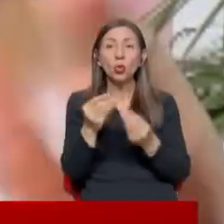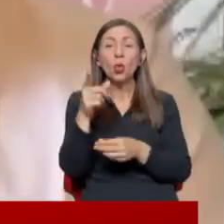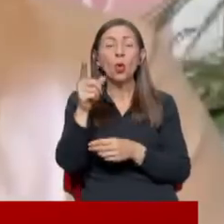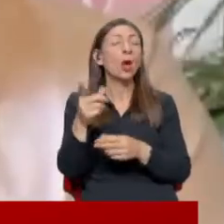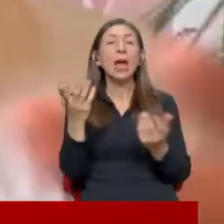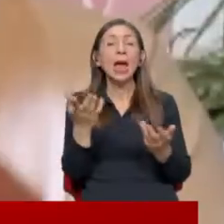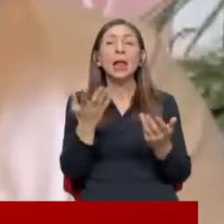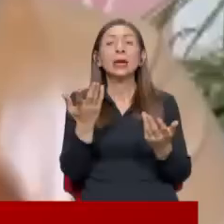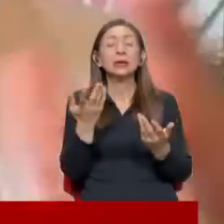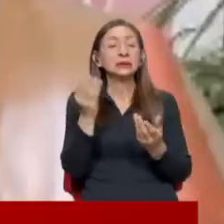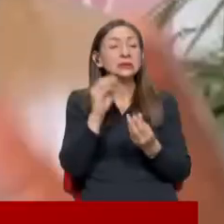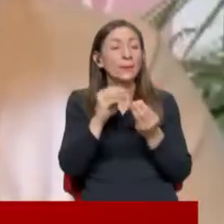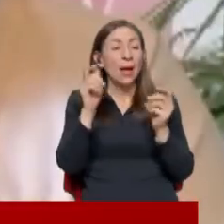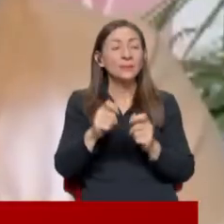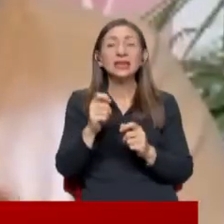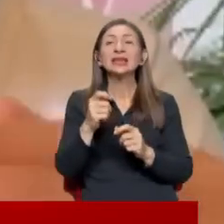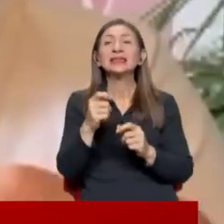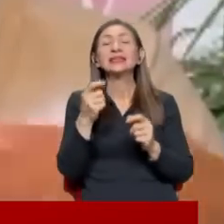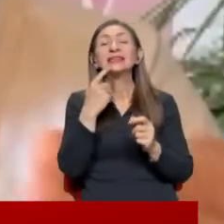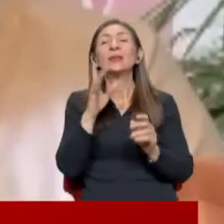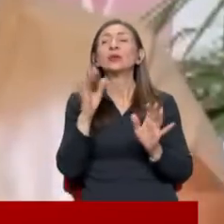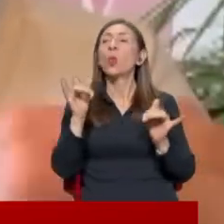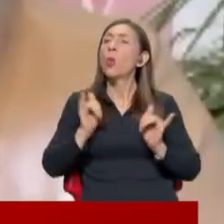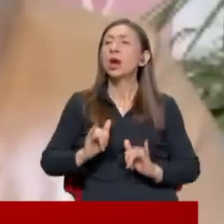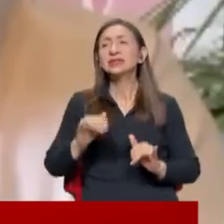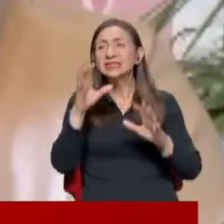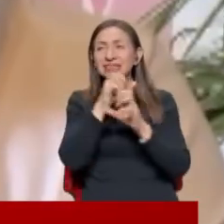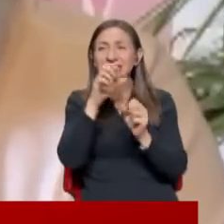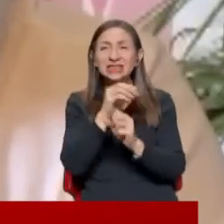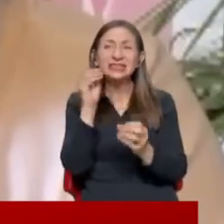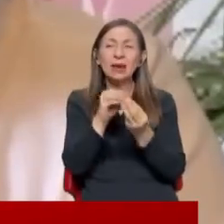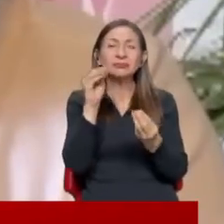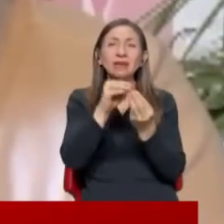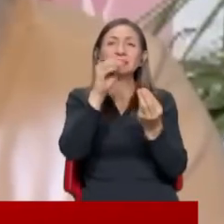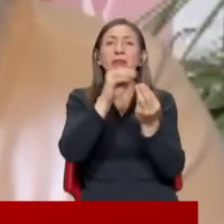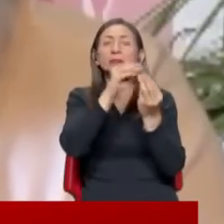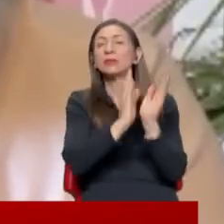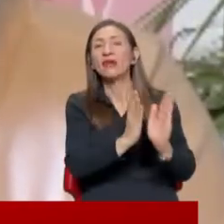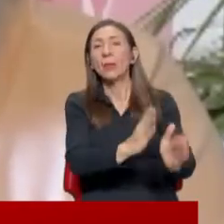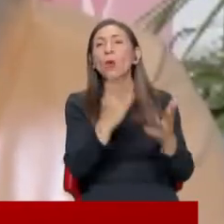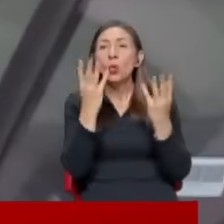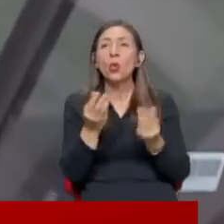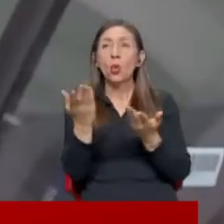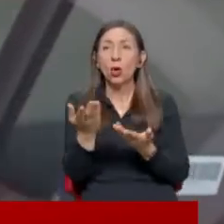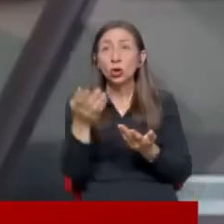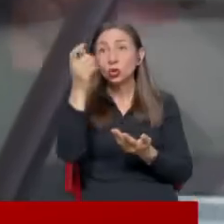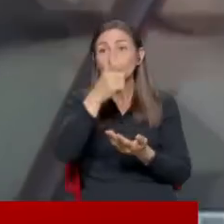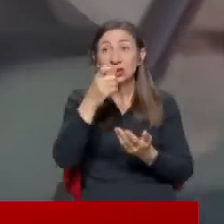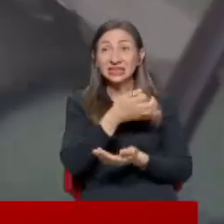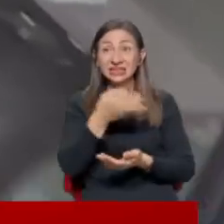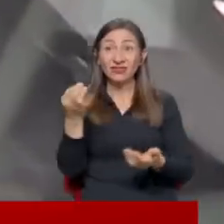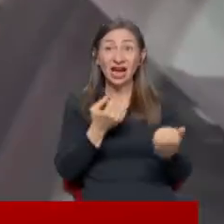Yani ortada zam yaptık diye dolaşmadan çok rahatlıkla gizli bir şekilde bu zamları devreye sokuyor. Türkiye'de